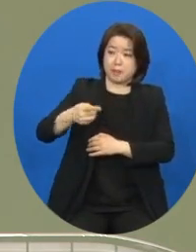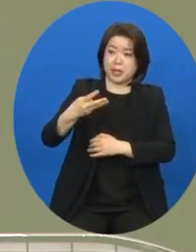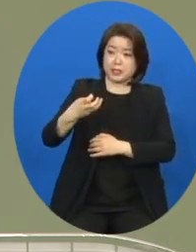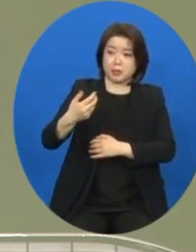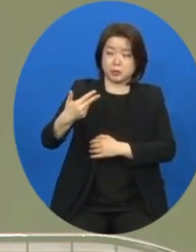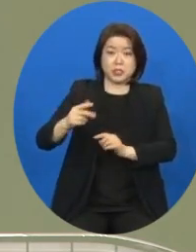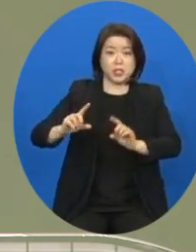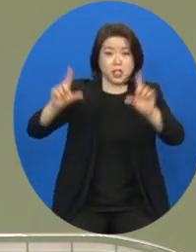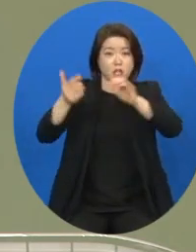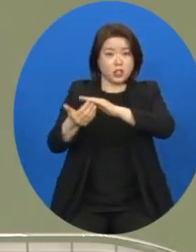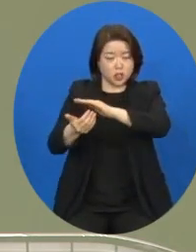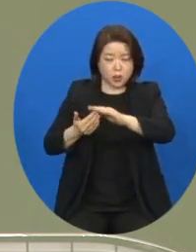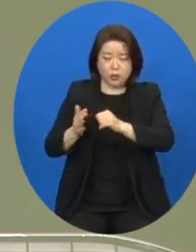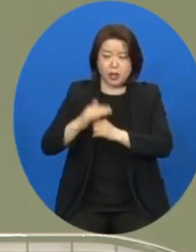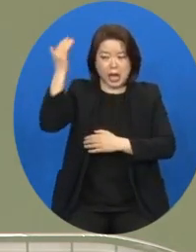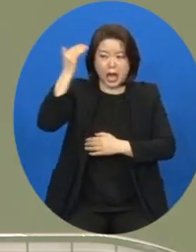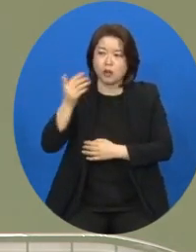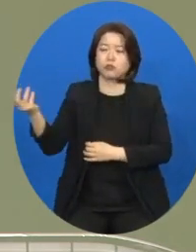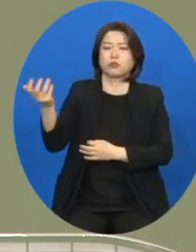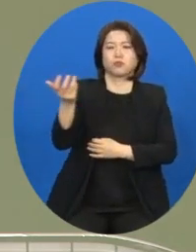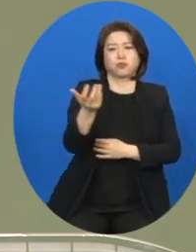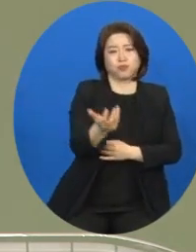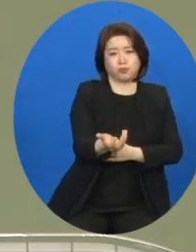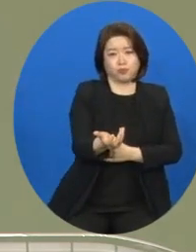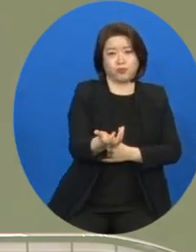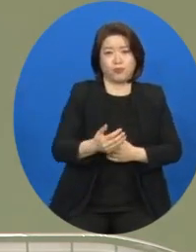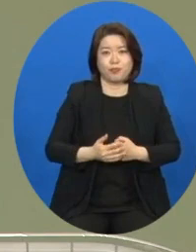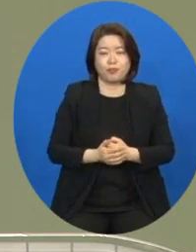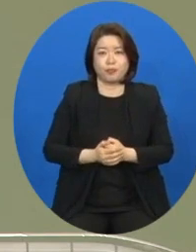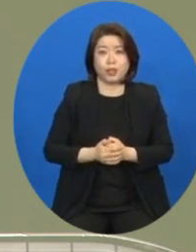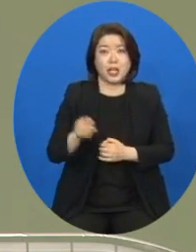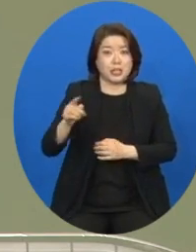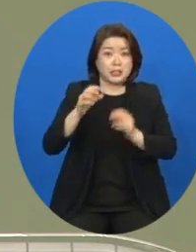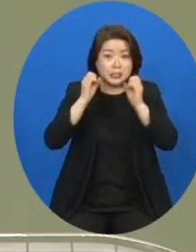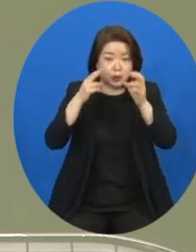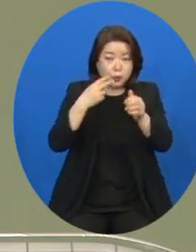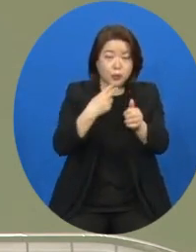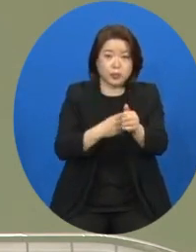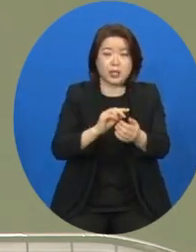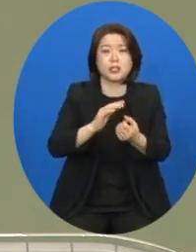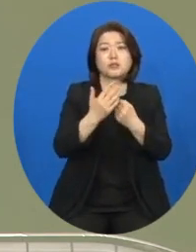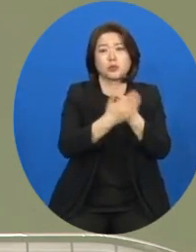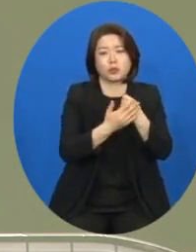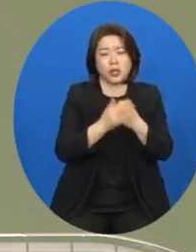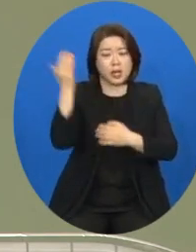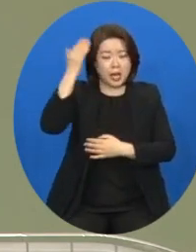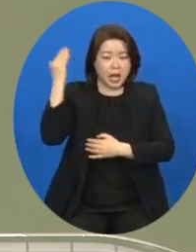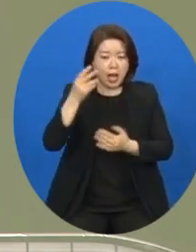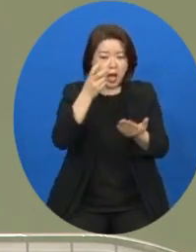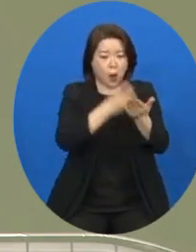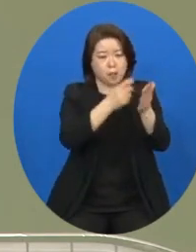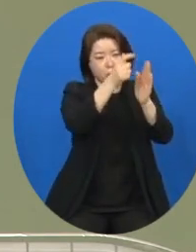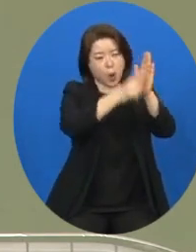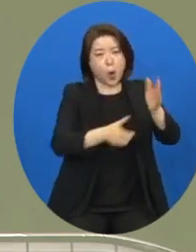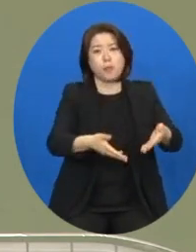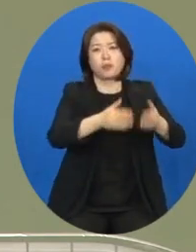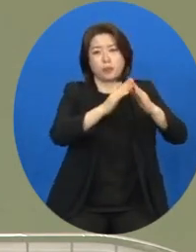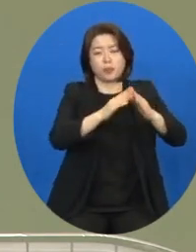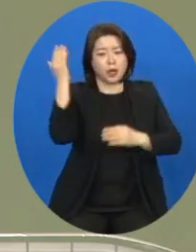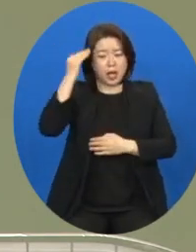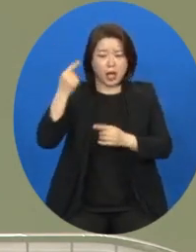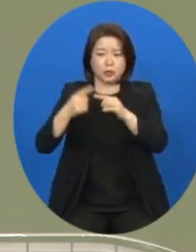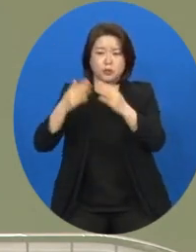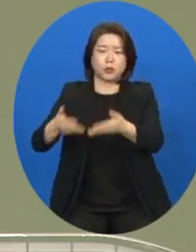137년 전에 한국에 왔습니다. 그분으로 인해서 한국의 감리교회가 세워지고 한국 교회가 선